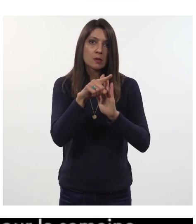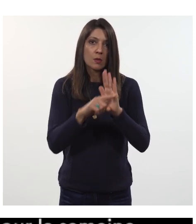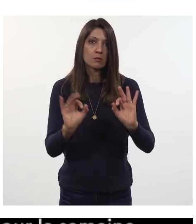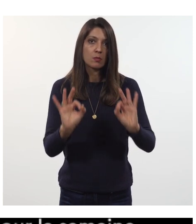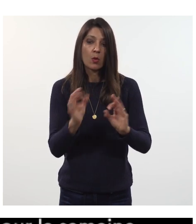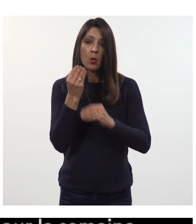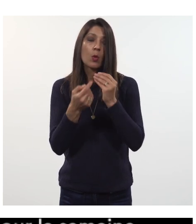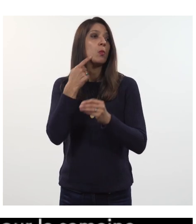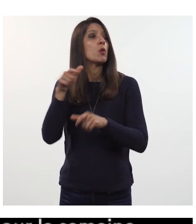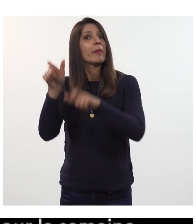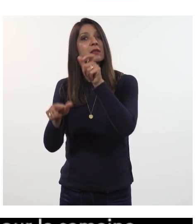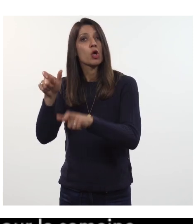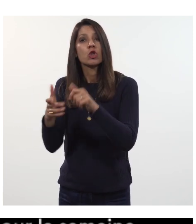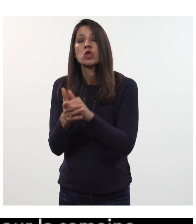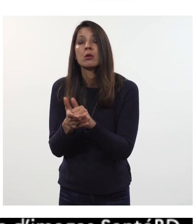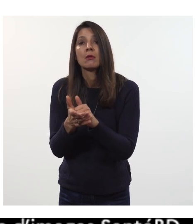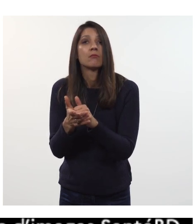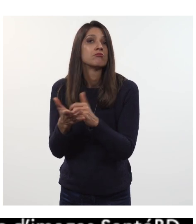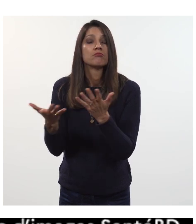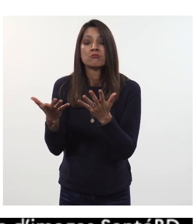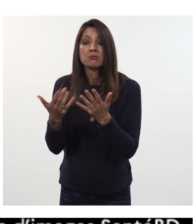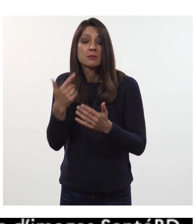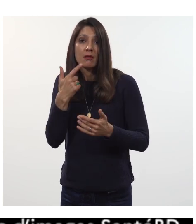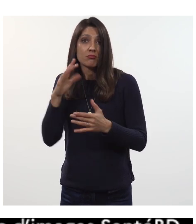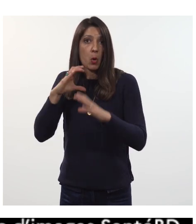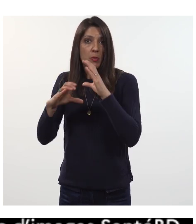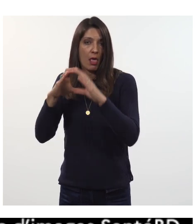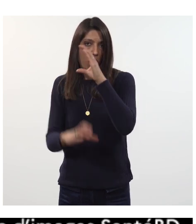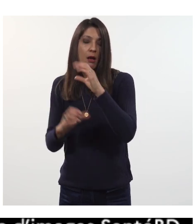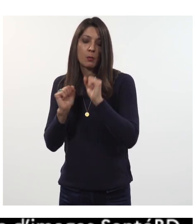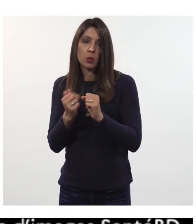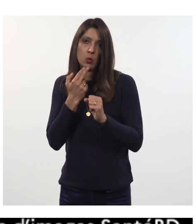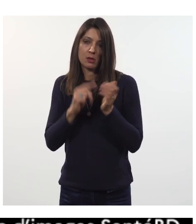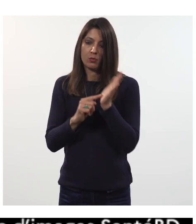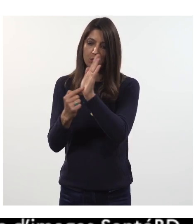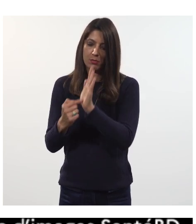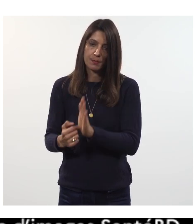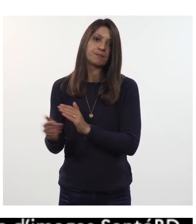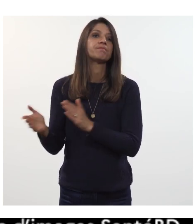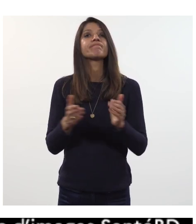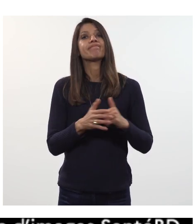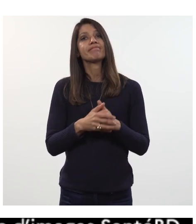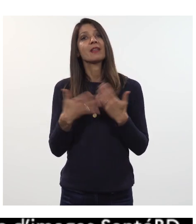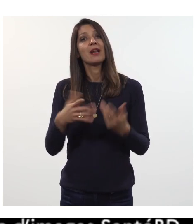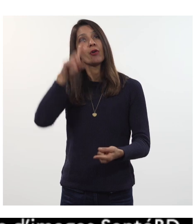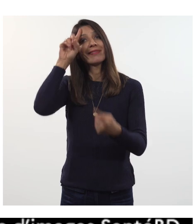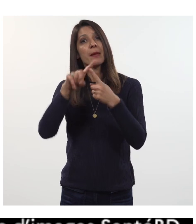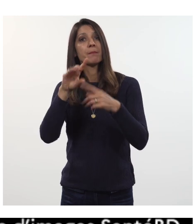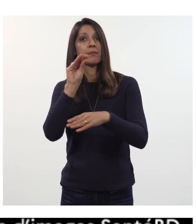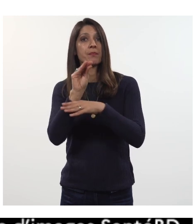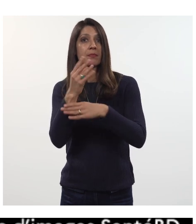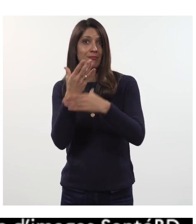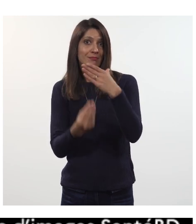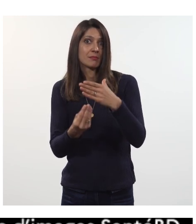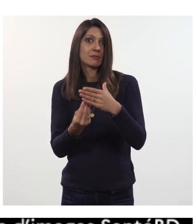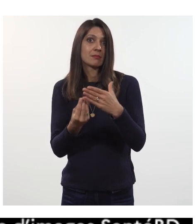dyscommunicantes. Enfin, par l'expertise que l'association Coactis Santé a développée sur le sujet de la dénutrition, nous avons le plaisir